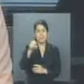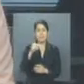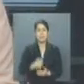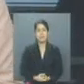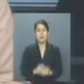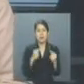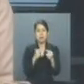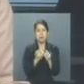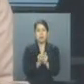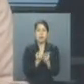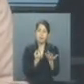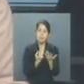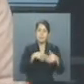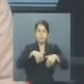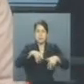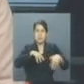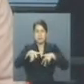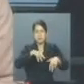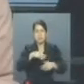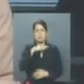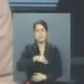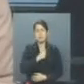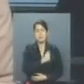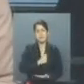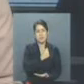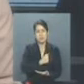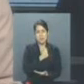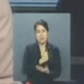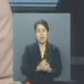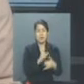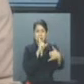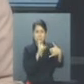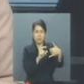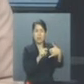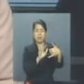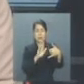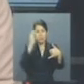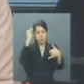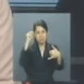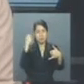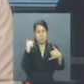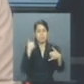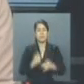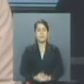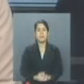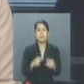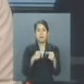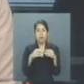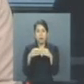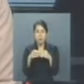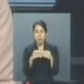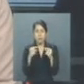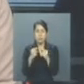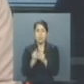ทั่วทั้งประเทศที่ยังคงโศกเศร้ากับการจากไปของผู้นำอันเป็นที่รักค่ะขณะที่ชาติเพื่อนบ้านที่เป็นพันธมิตรสำคัญอย่างจีนก็